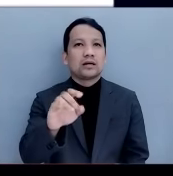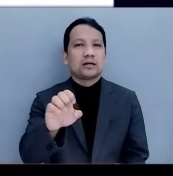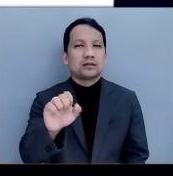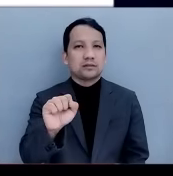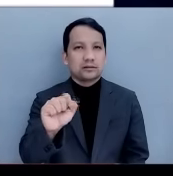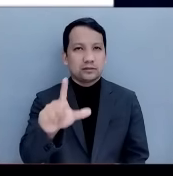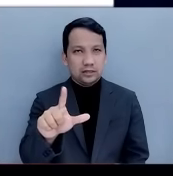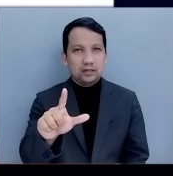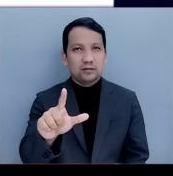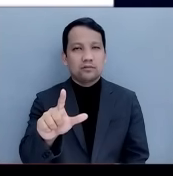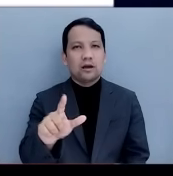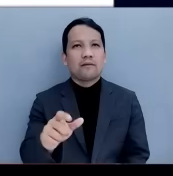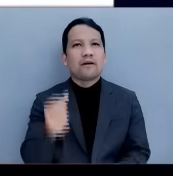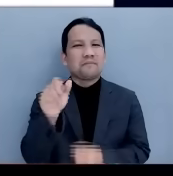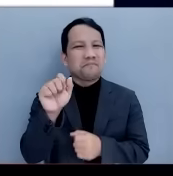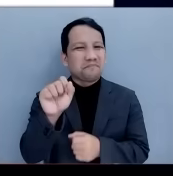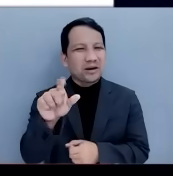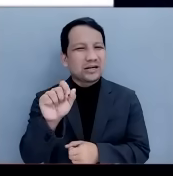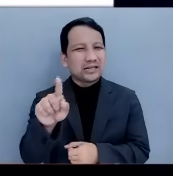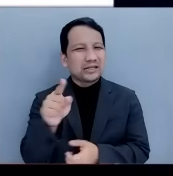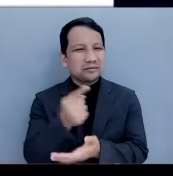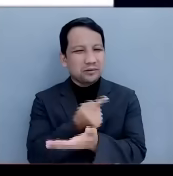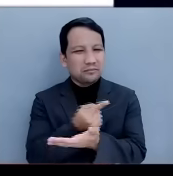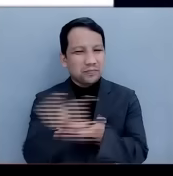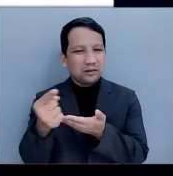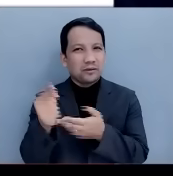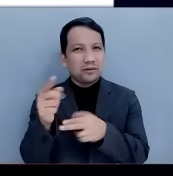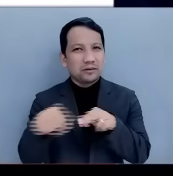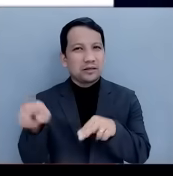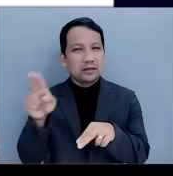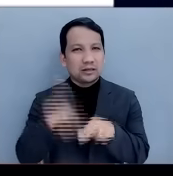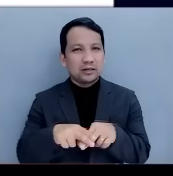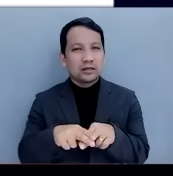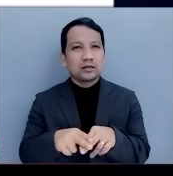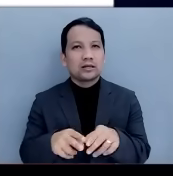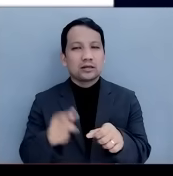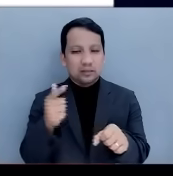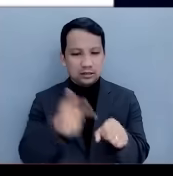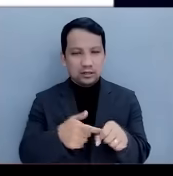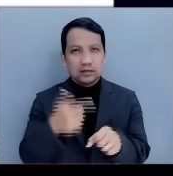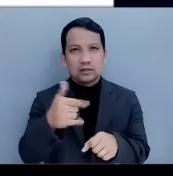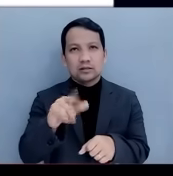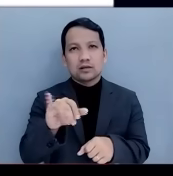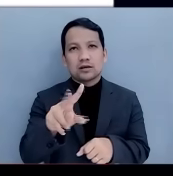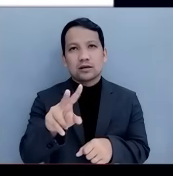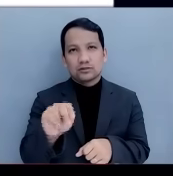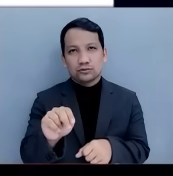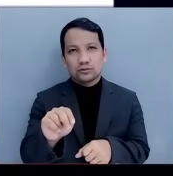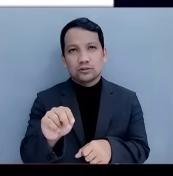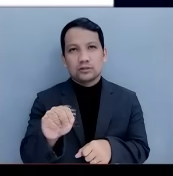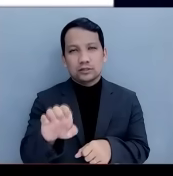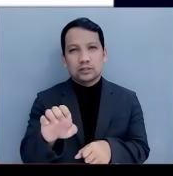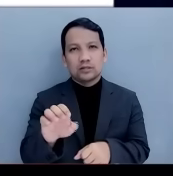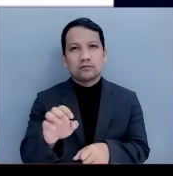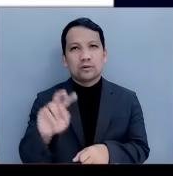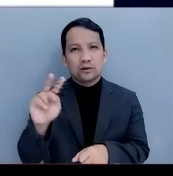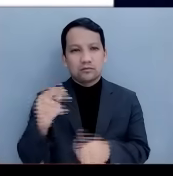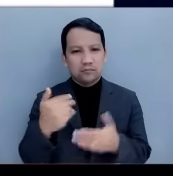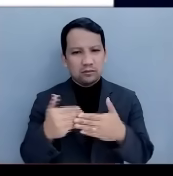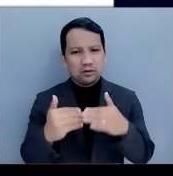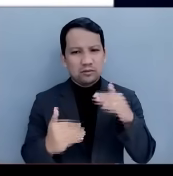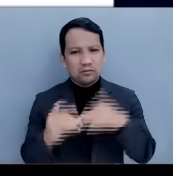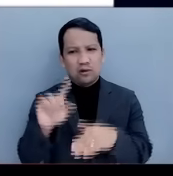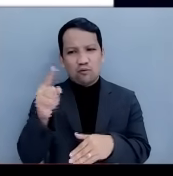ang 11th beses sa taas presyo niyan. Habang ang gasolina at kerosene naman halos 2 piso rin